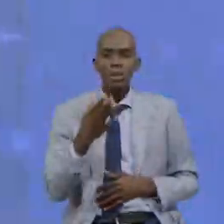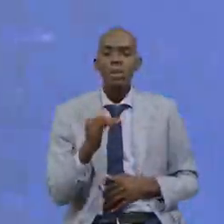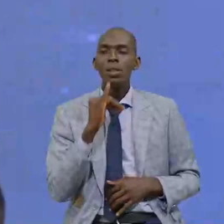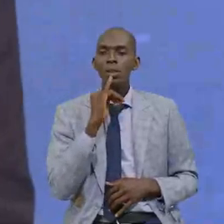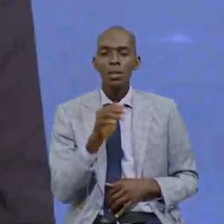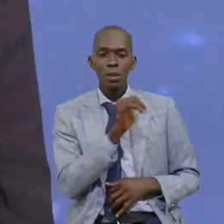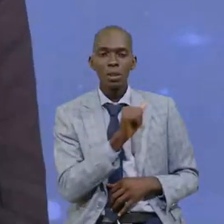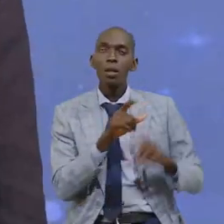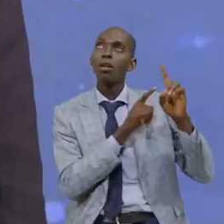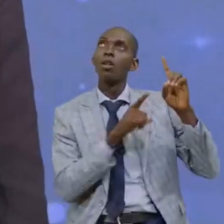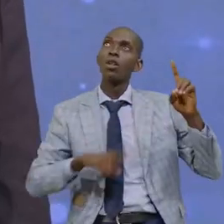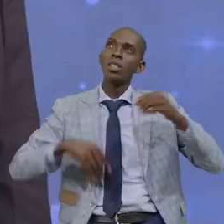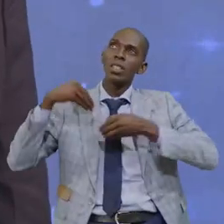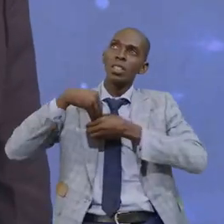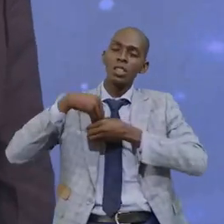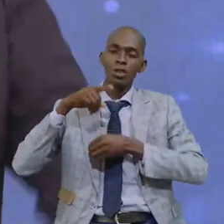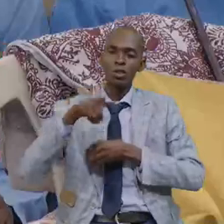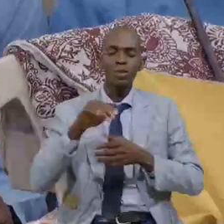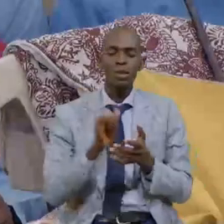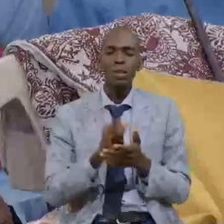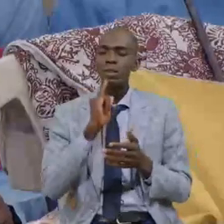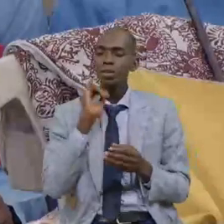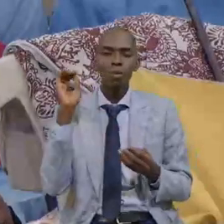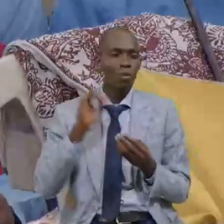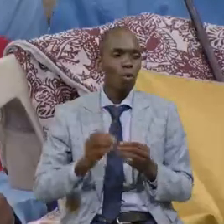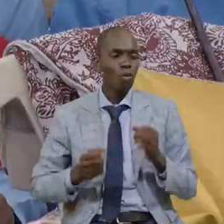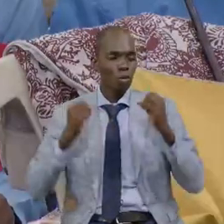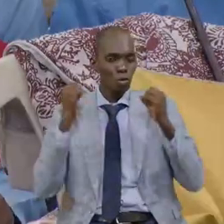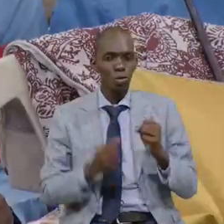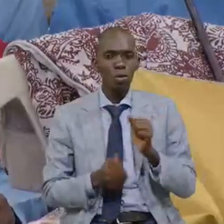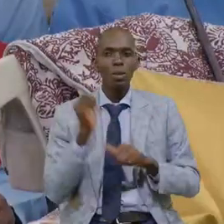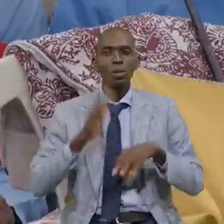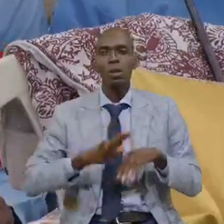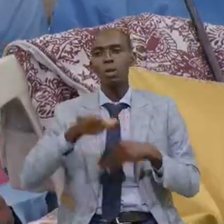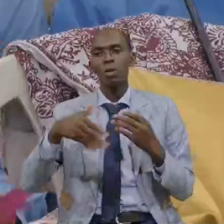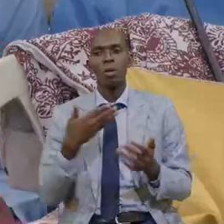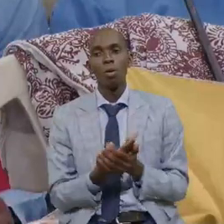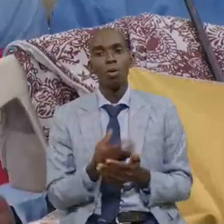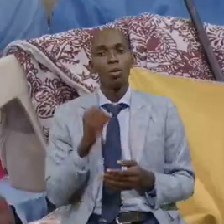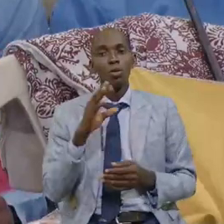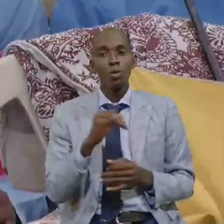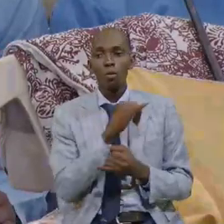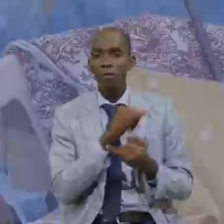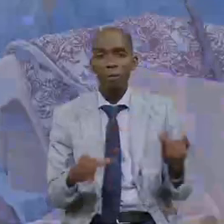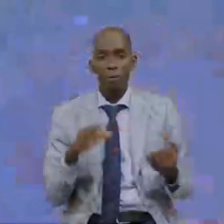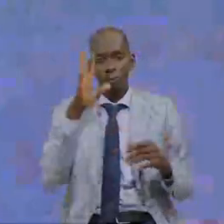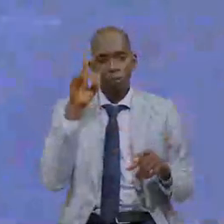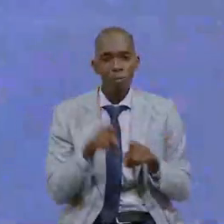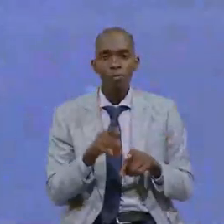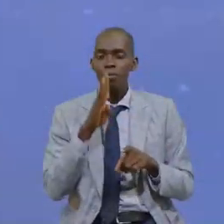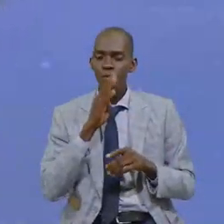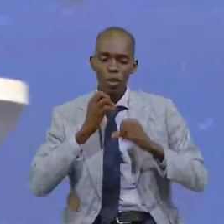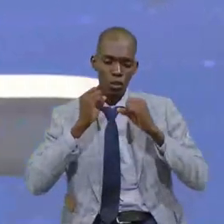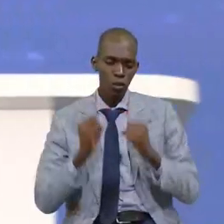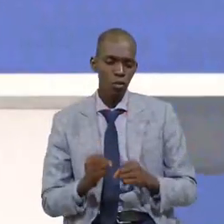il y a un Seigneur qui demeure en toi, qui est plus fort que tout cela. Ainsi donc, aurais-tu frère, fortifiez-vous dans